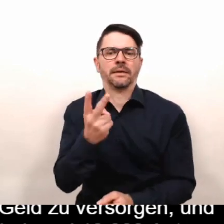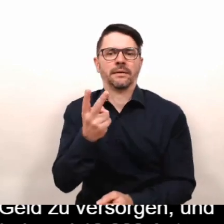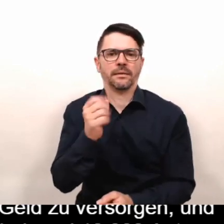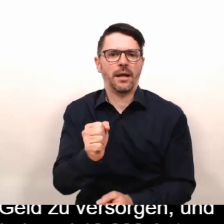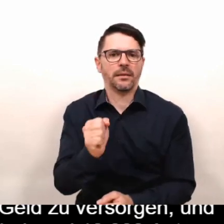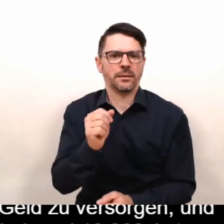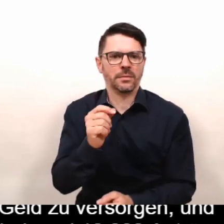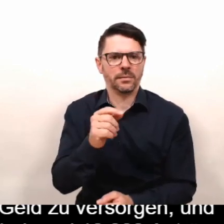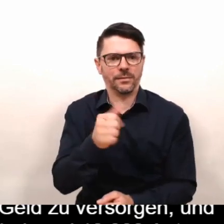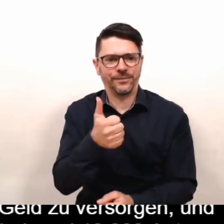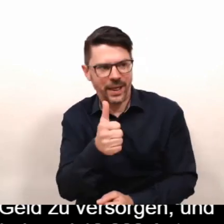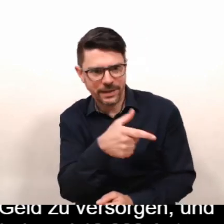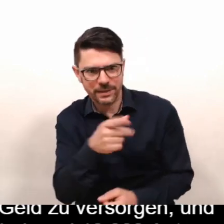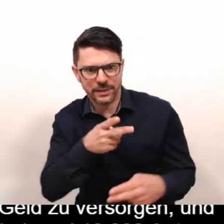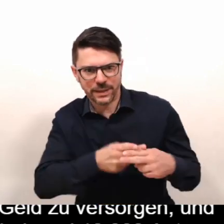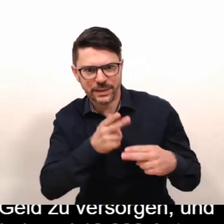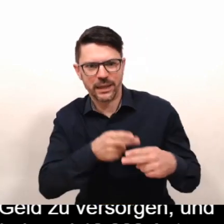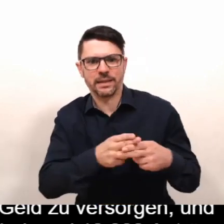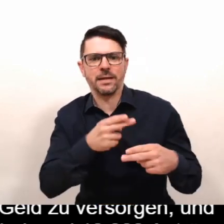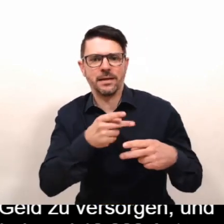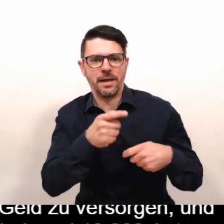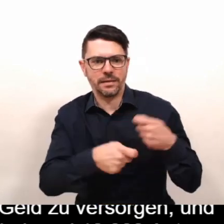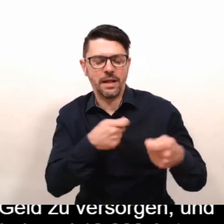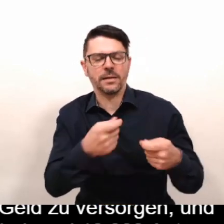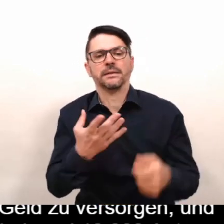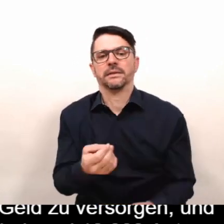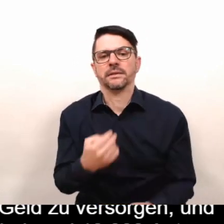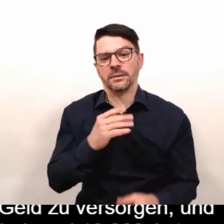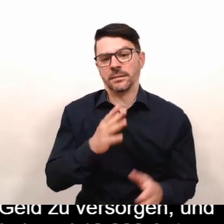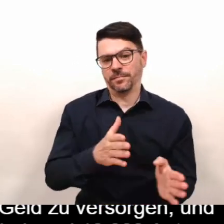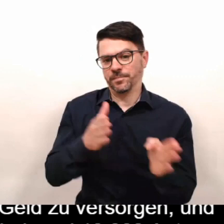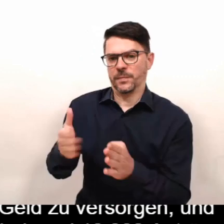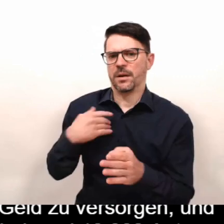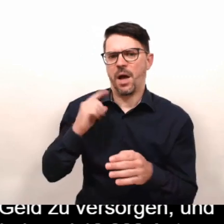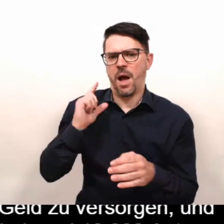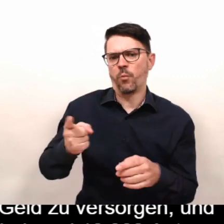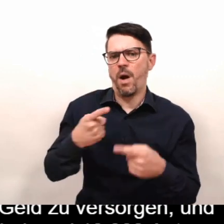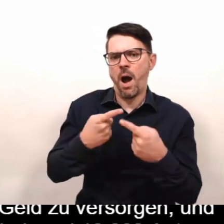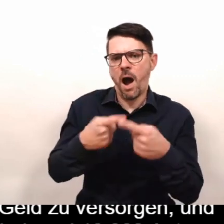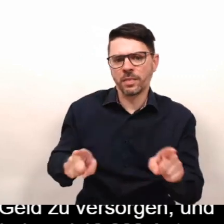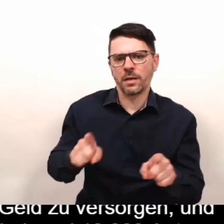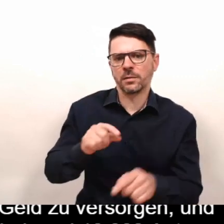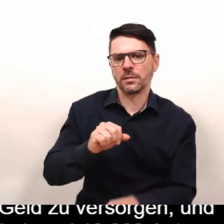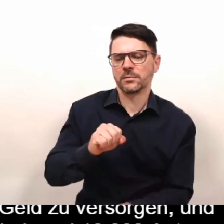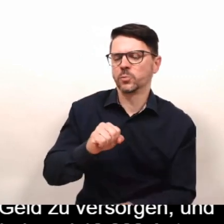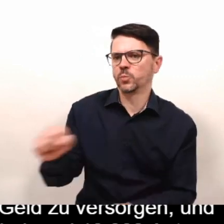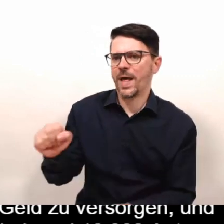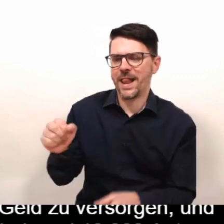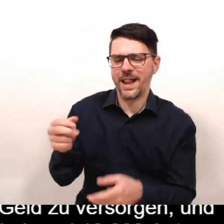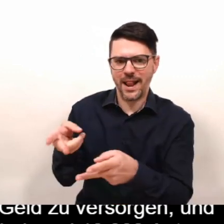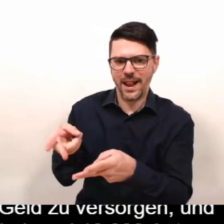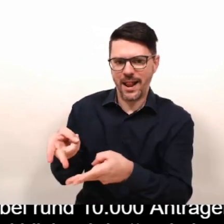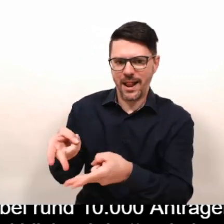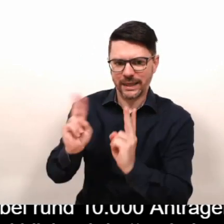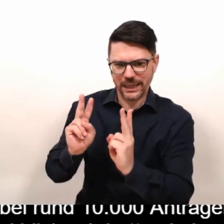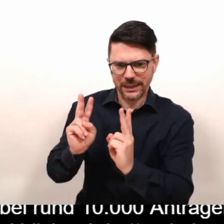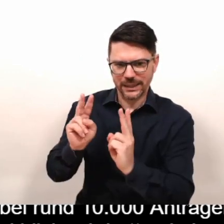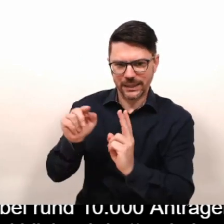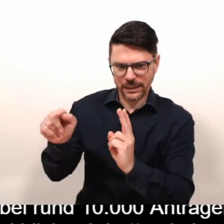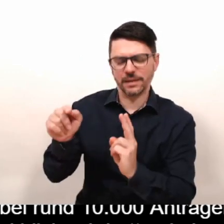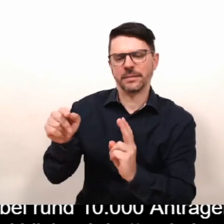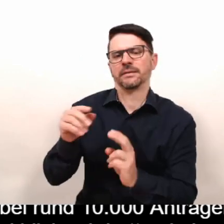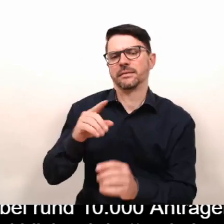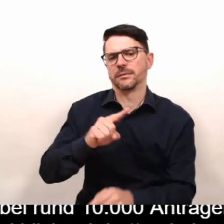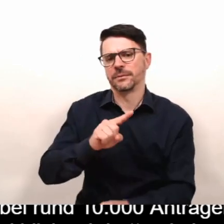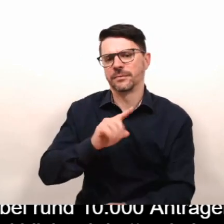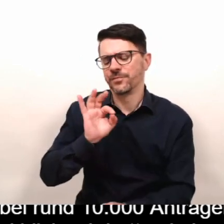Euro für 10 Mitarbeiter, abzüglich jeweils Soforthilfe. Also bis zu 9.000 weg, bei die 50.000, bis zu 15.000 weg, bei